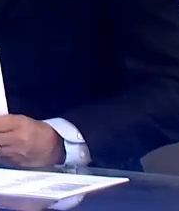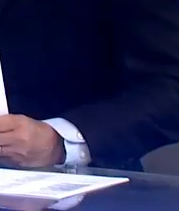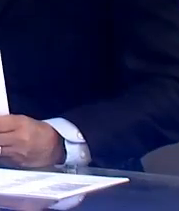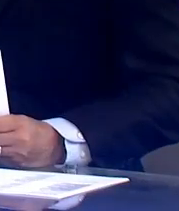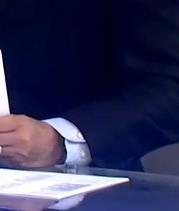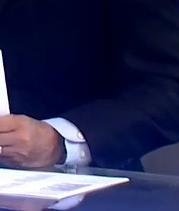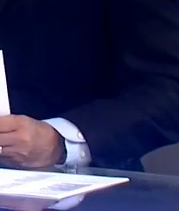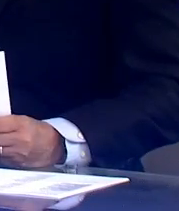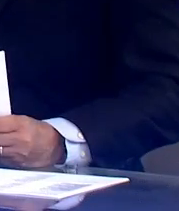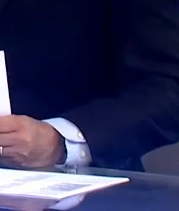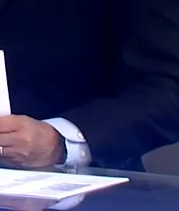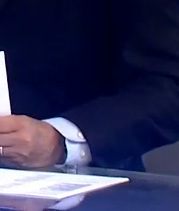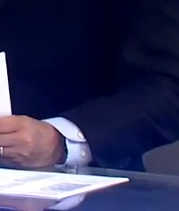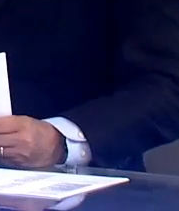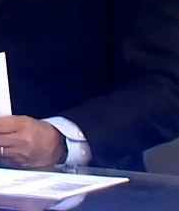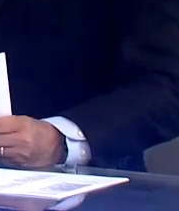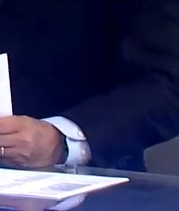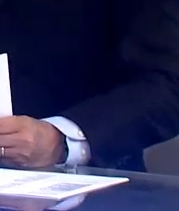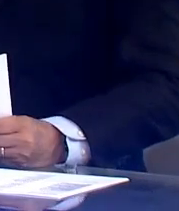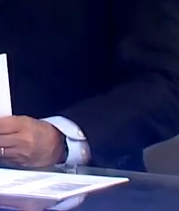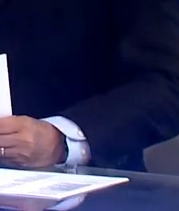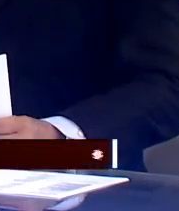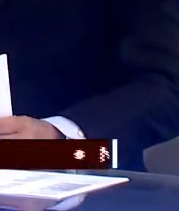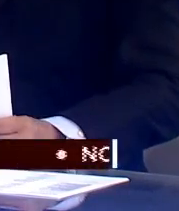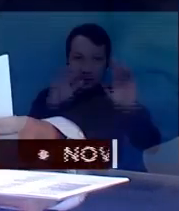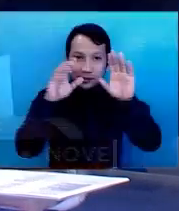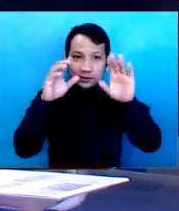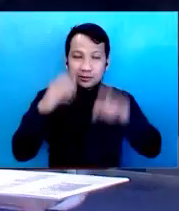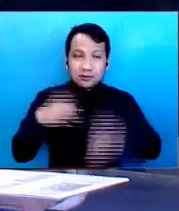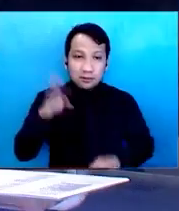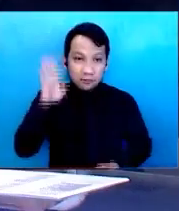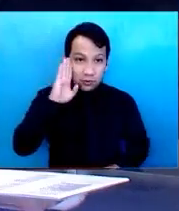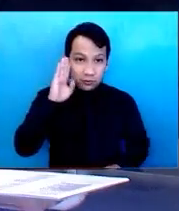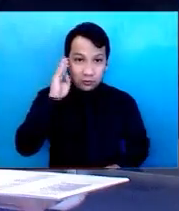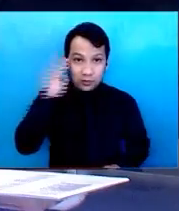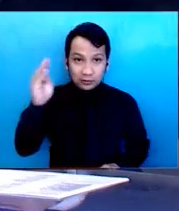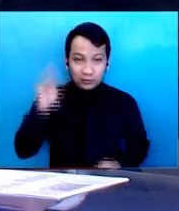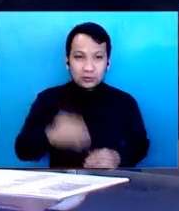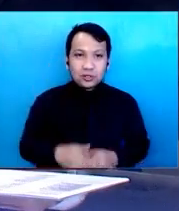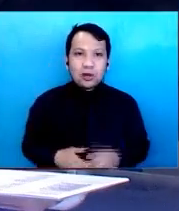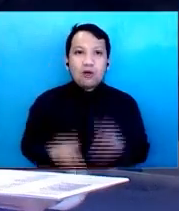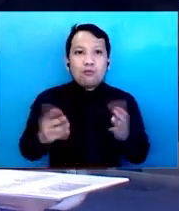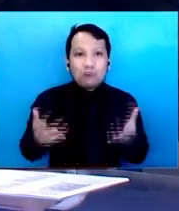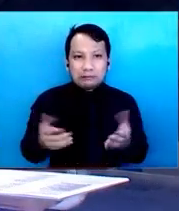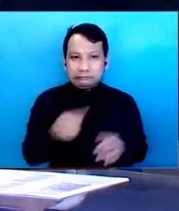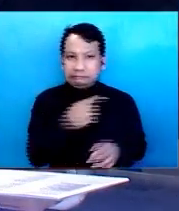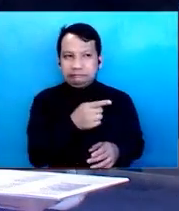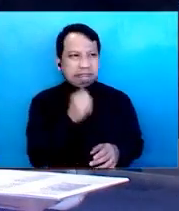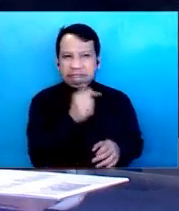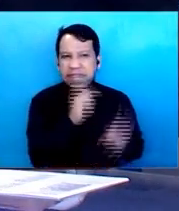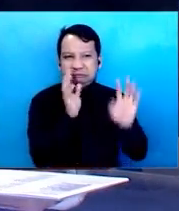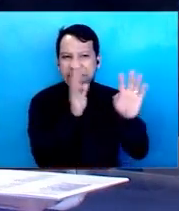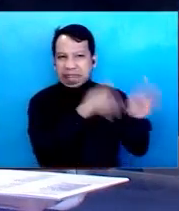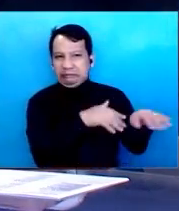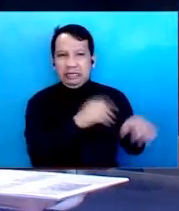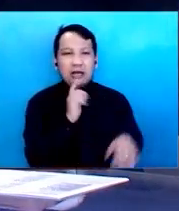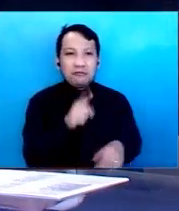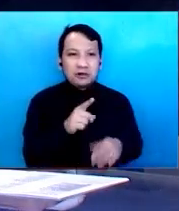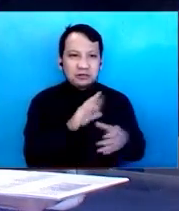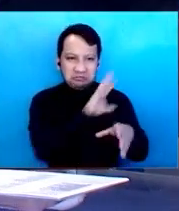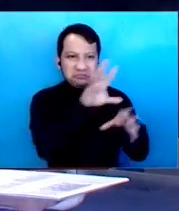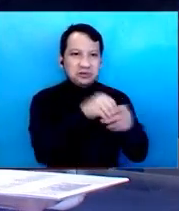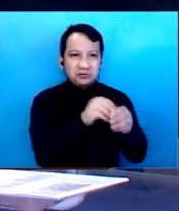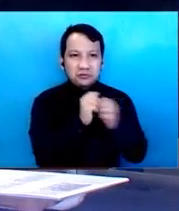Muling binanata ni Pangulong Duterte si presidential aspirant Bongbong Marcos. Wala raw siyang bilib kay Marcos kaya raw ayaw niya makipag-alyansa